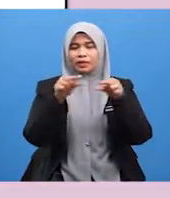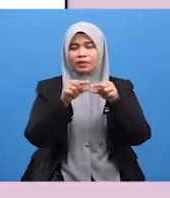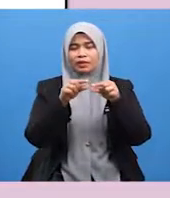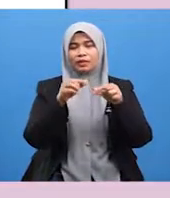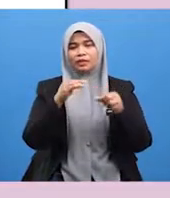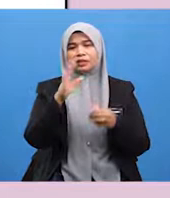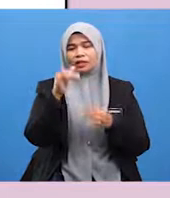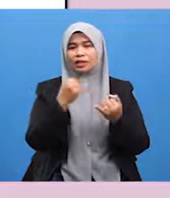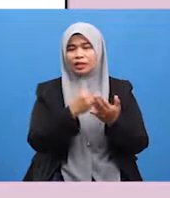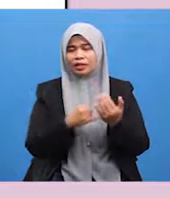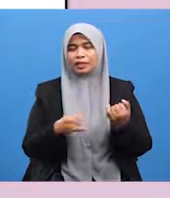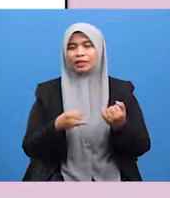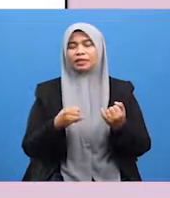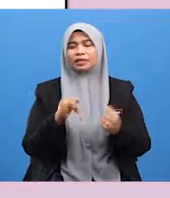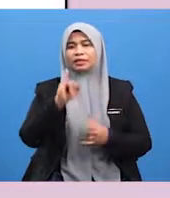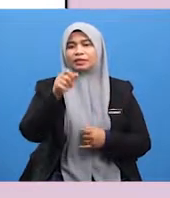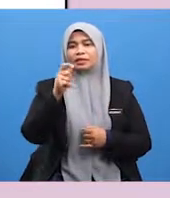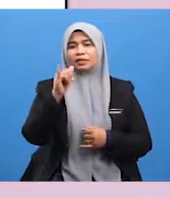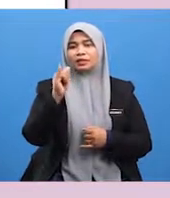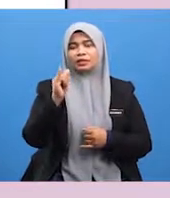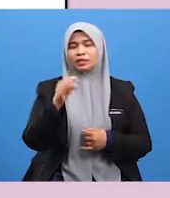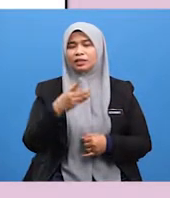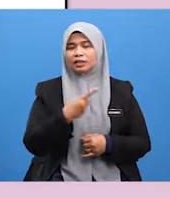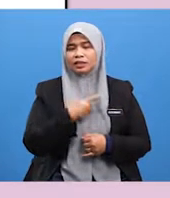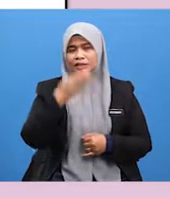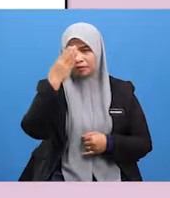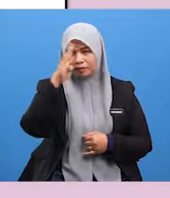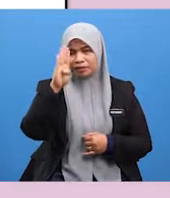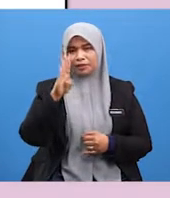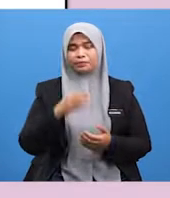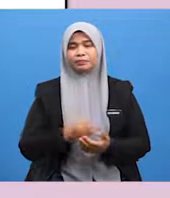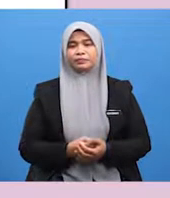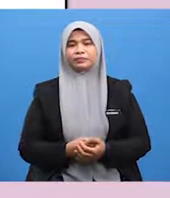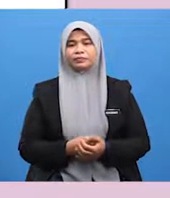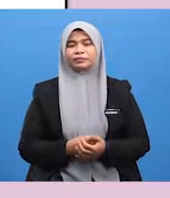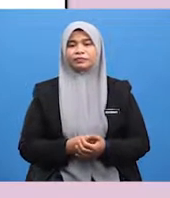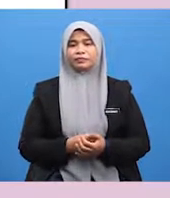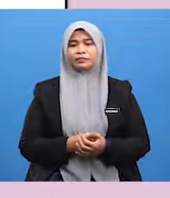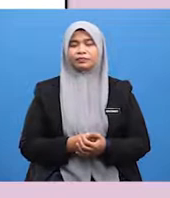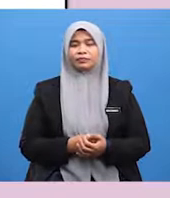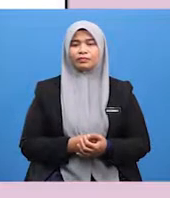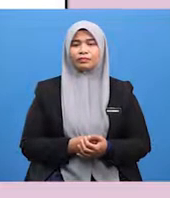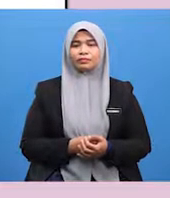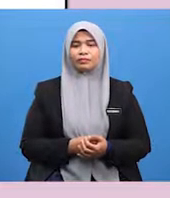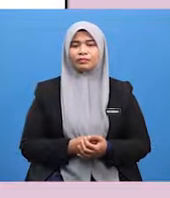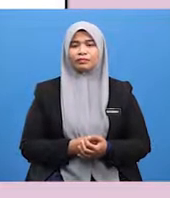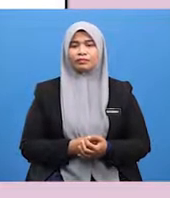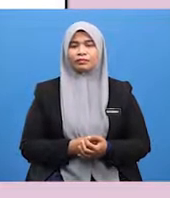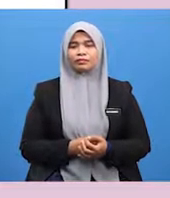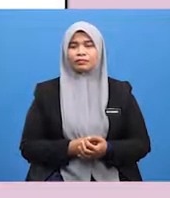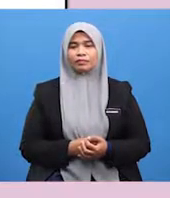melahirkan jati diri bijak berdasarkan watak-watak di dalam petikan tersebut.